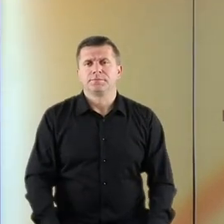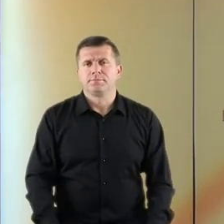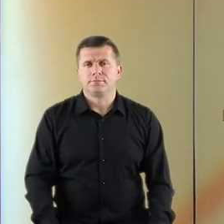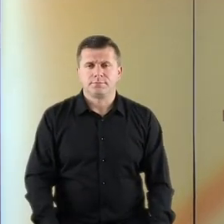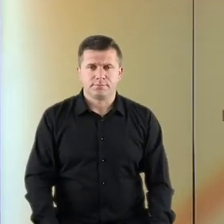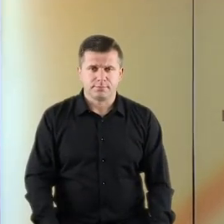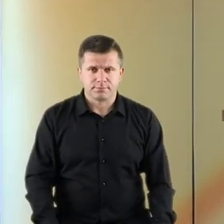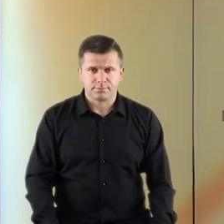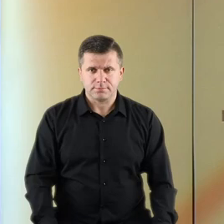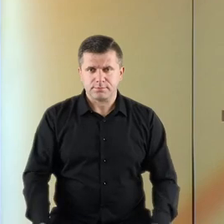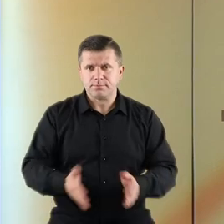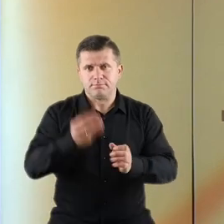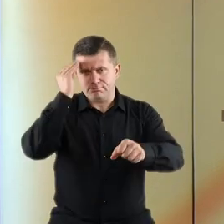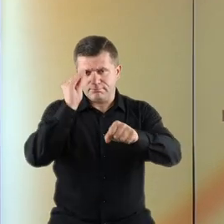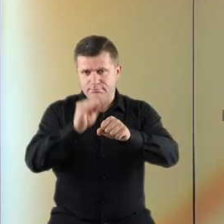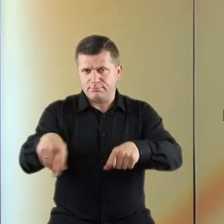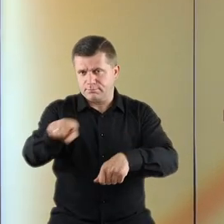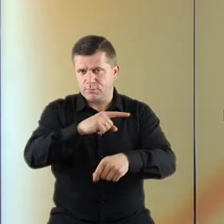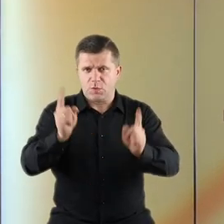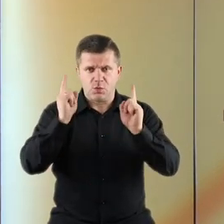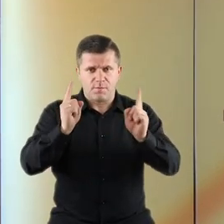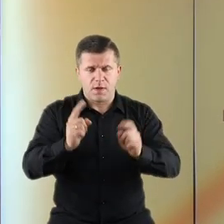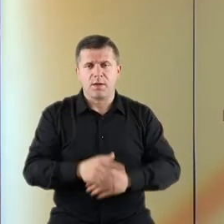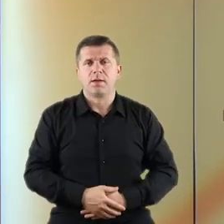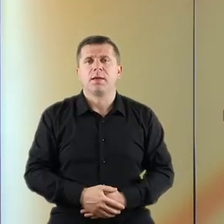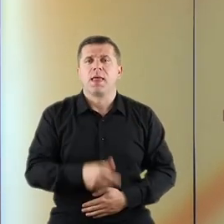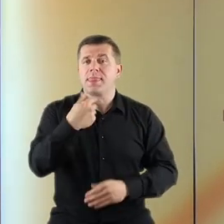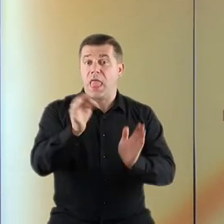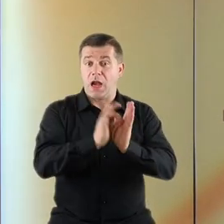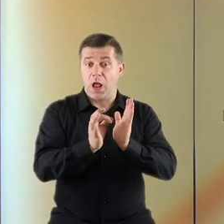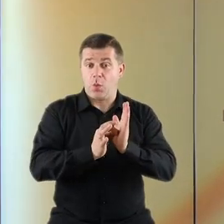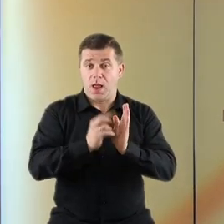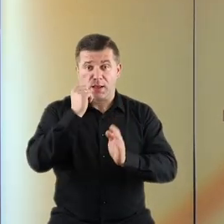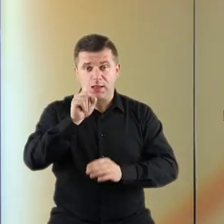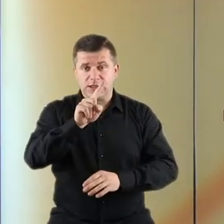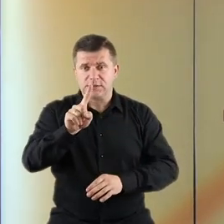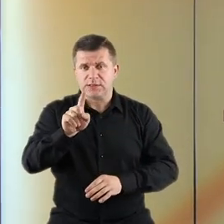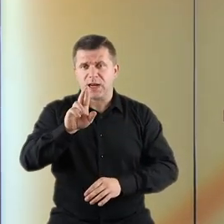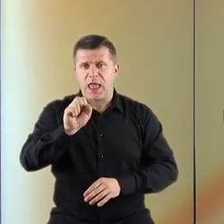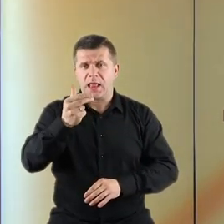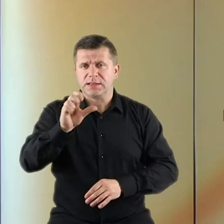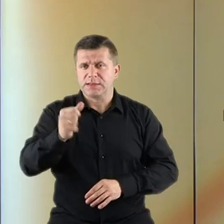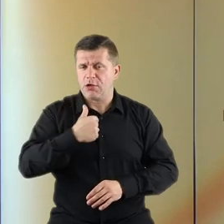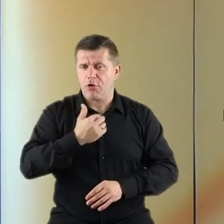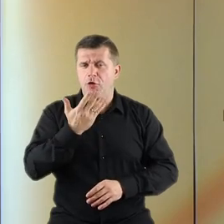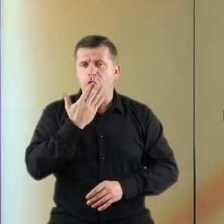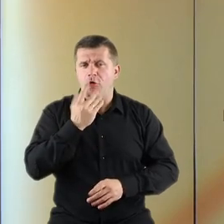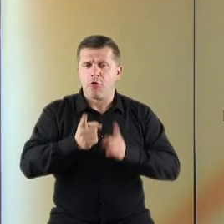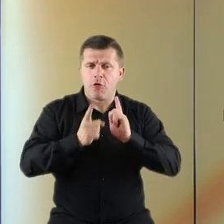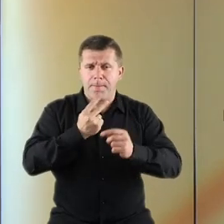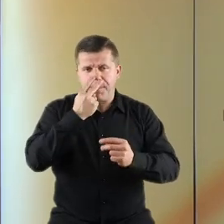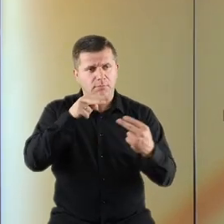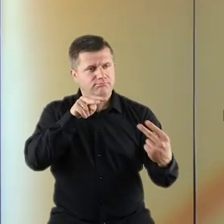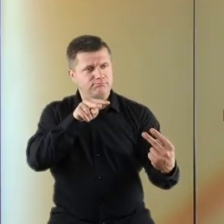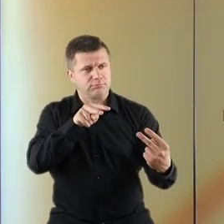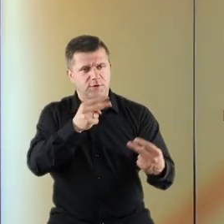zwracam też tutaj państwu tutaj nieregularna źrenica człowieczek dlatego że my rozmawiając patrzymy na siebie i